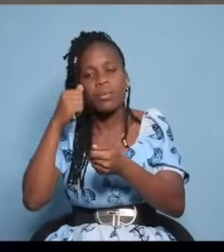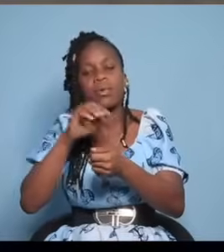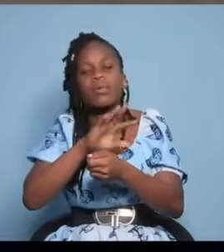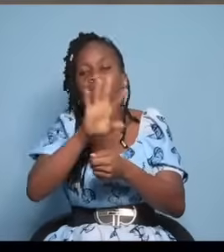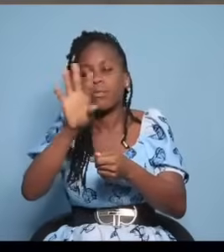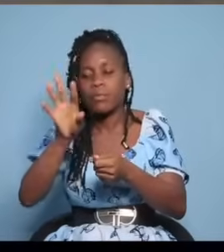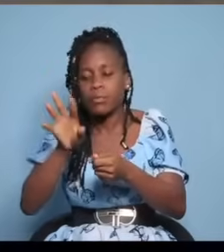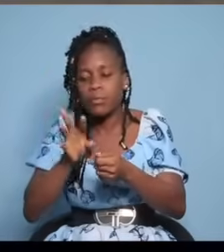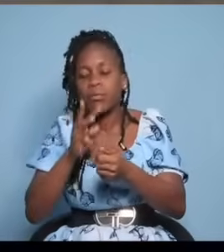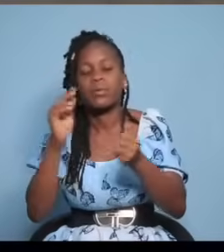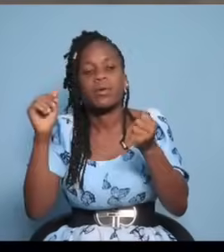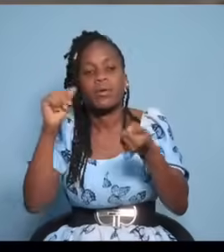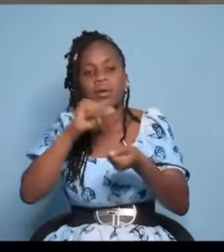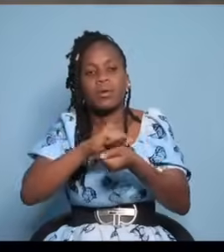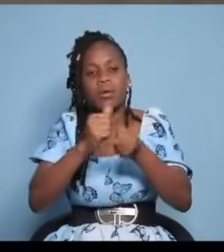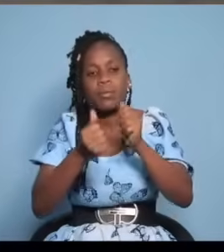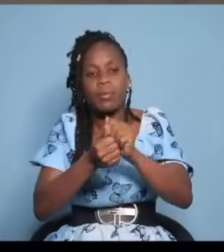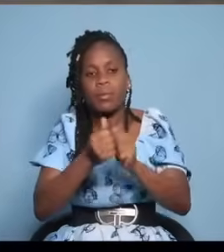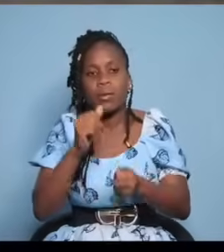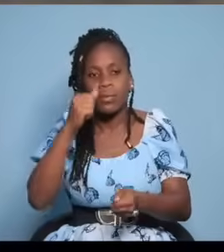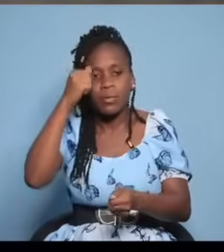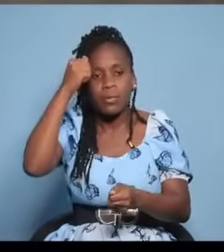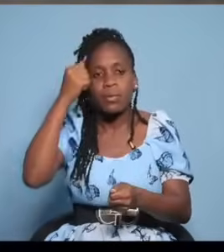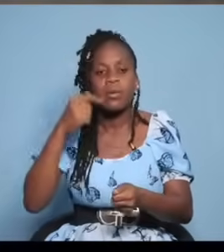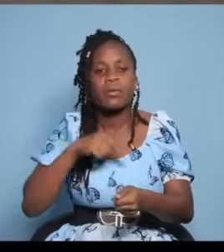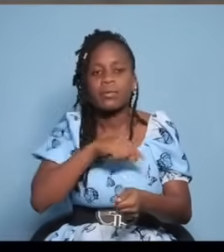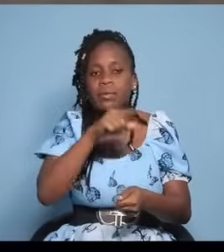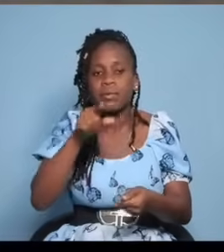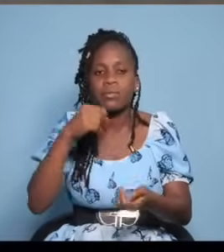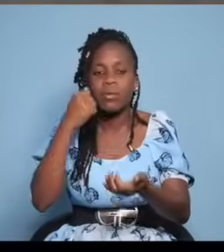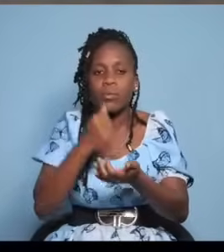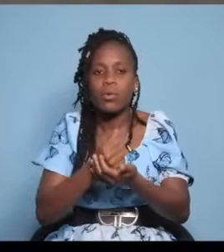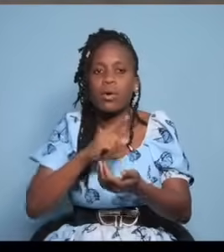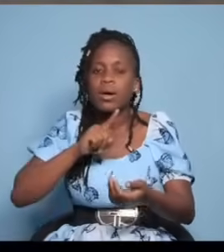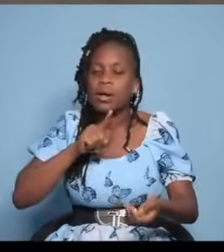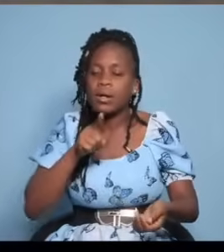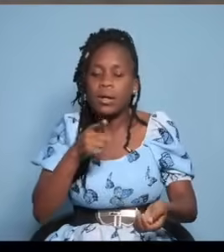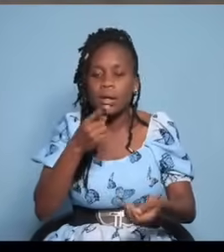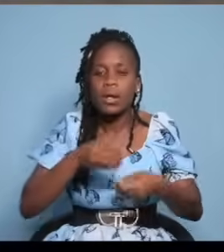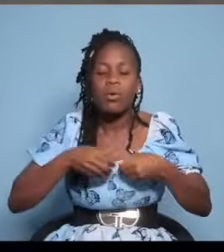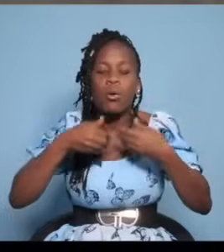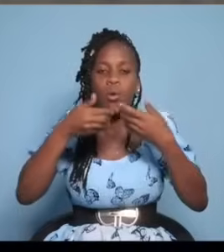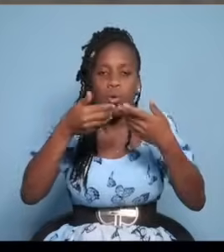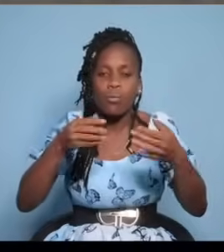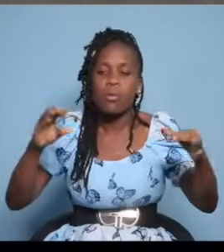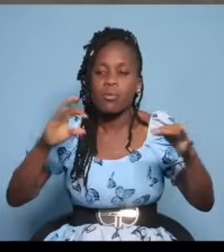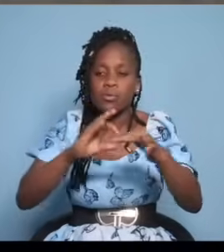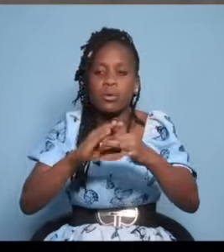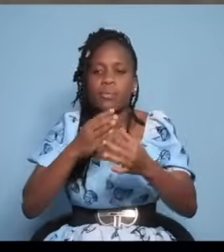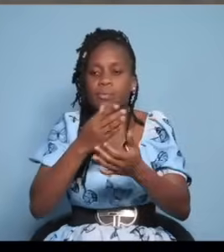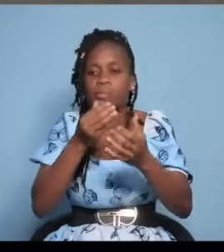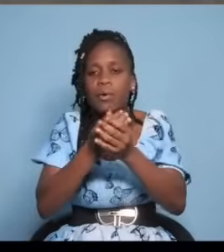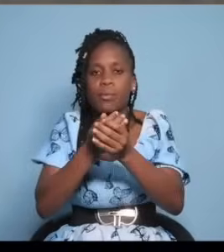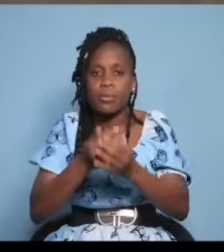tutaamua nani tutafanya naye hiyo partnership au hiyo vitu hivyo. Kwa hiyo inasadikika baada